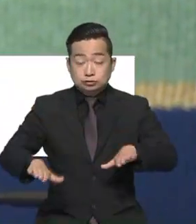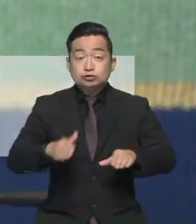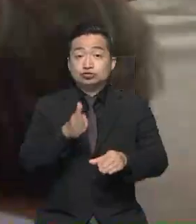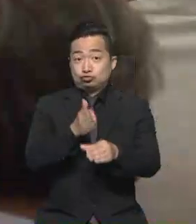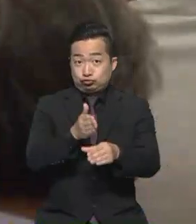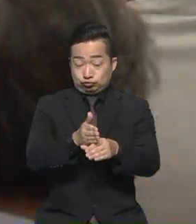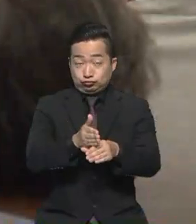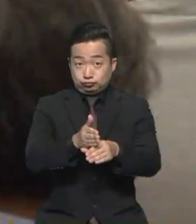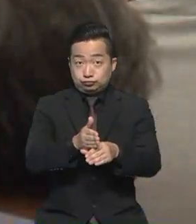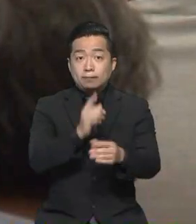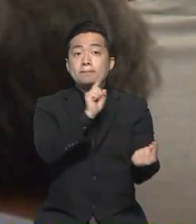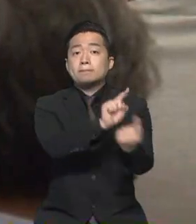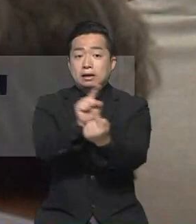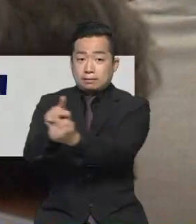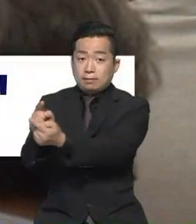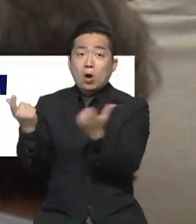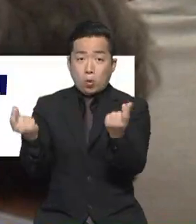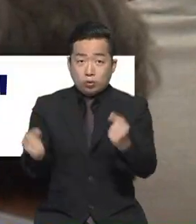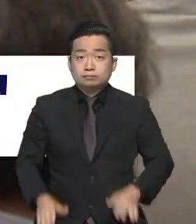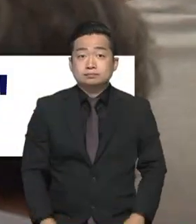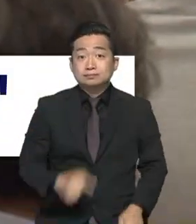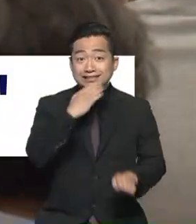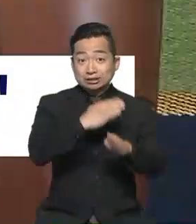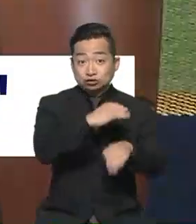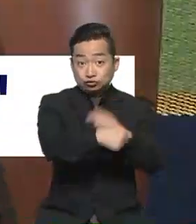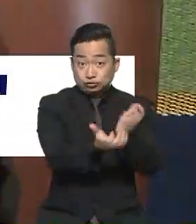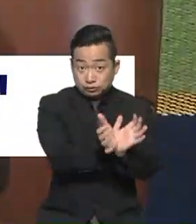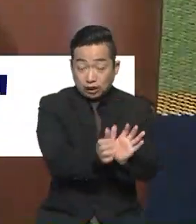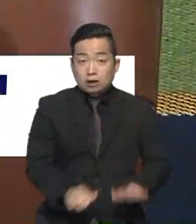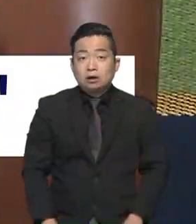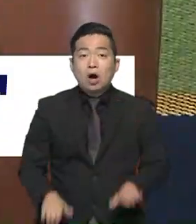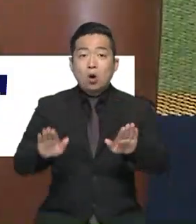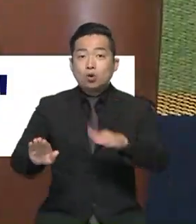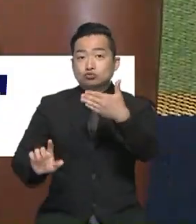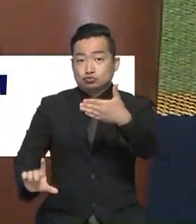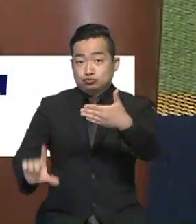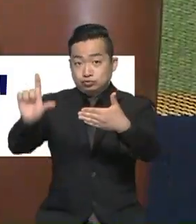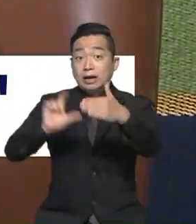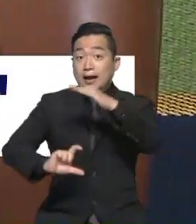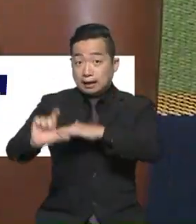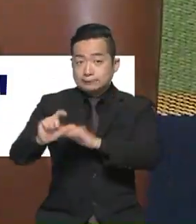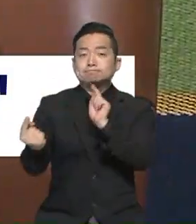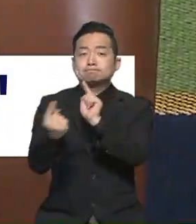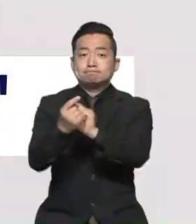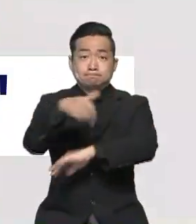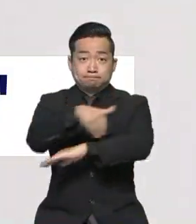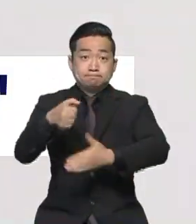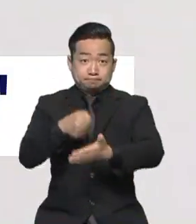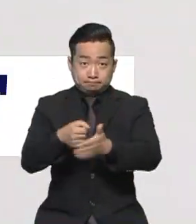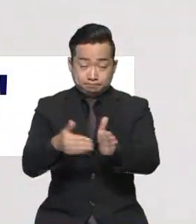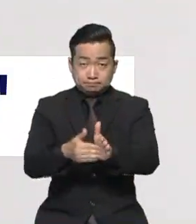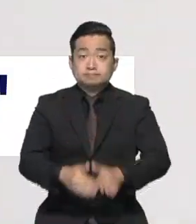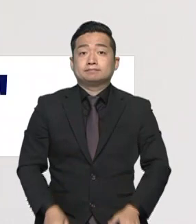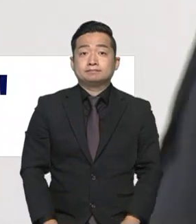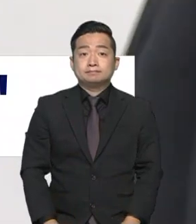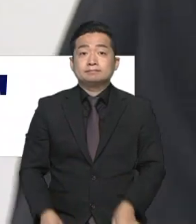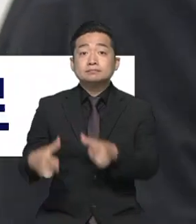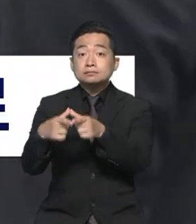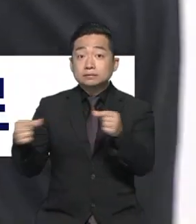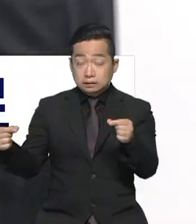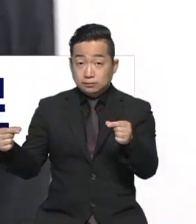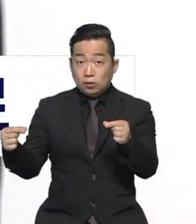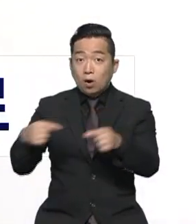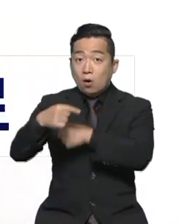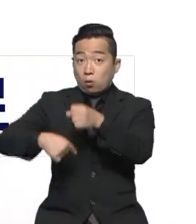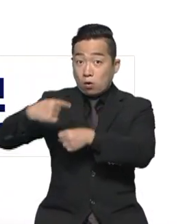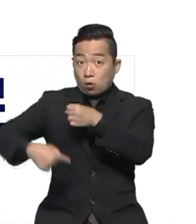sides. 이와 관련해 민주당은 그로시 총장과 오는 9일 오전에 면담할 예정이라고 밝혔습니다. 일본 원자력